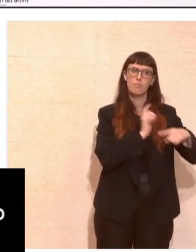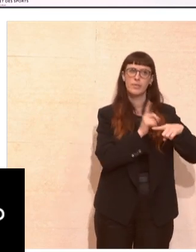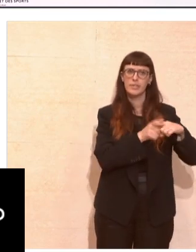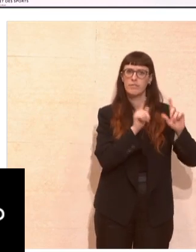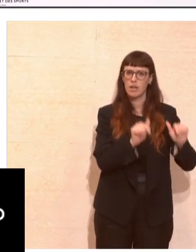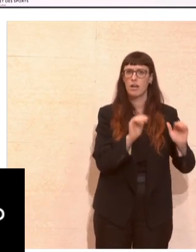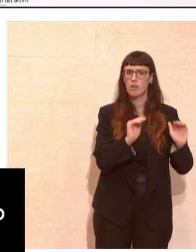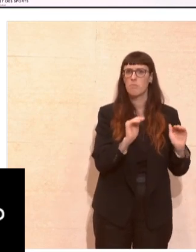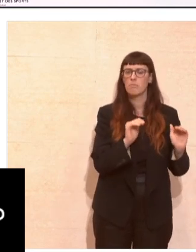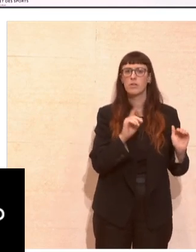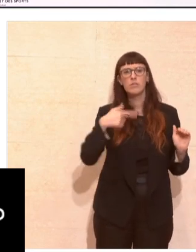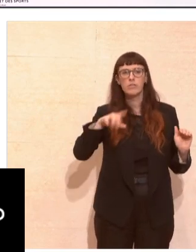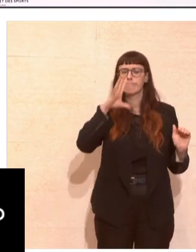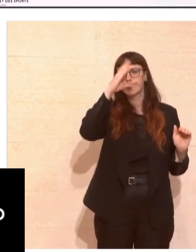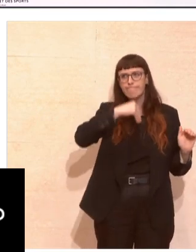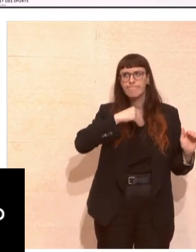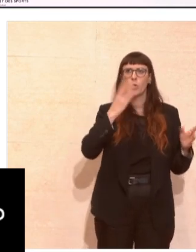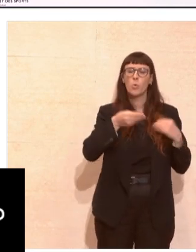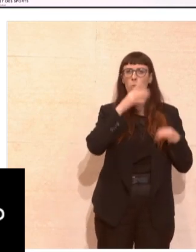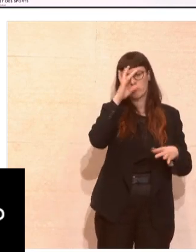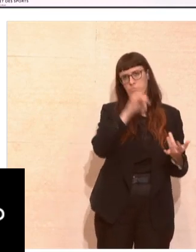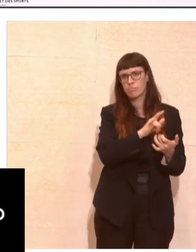points positifs qu'il ne faut pas négliger. Il ne faut pas